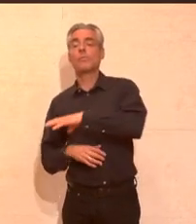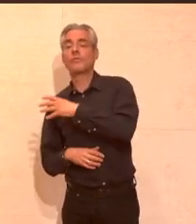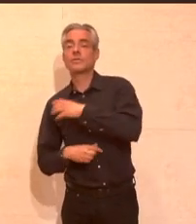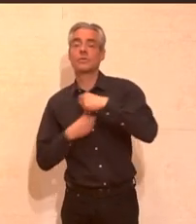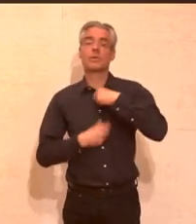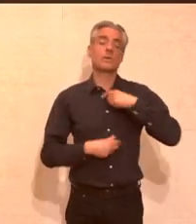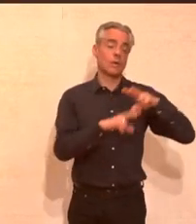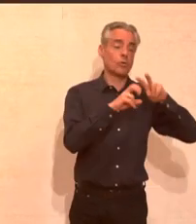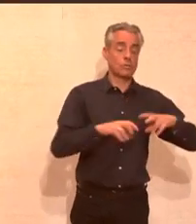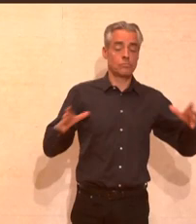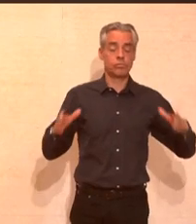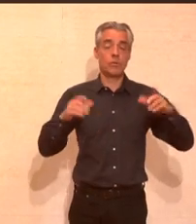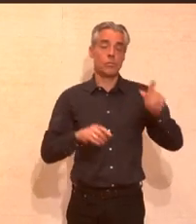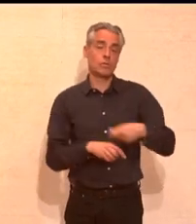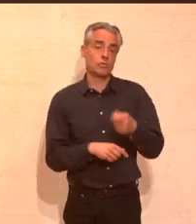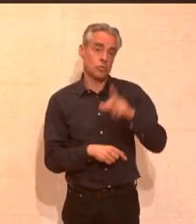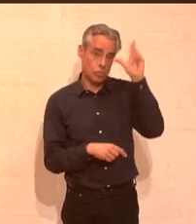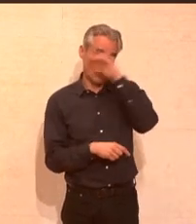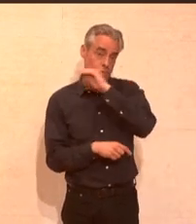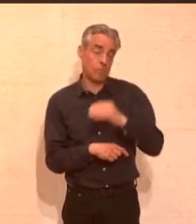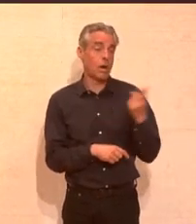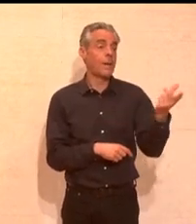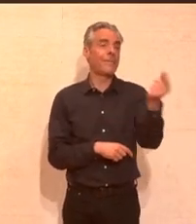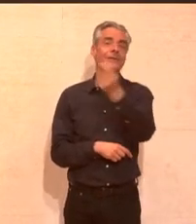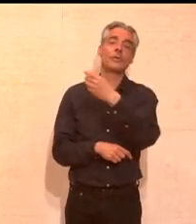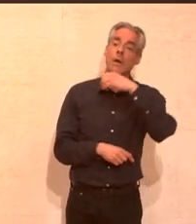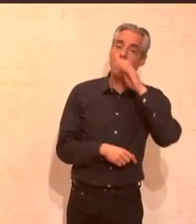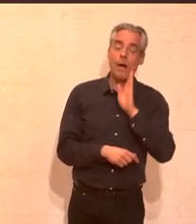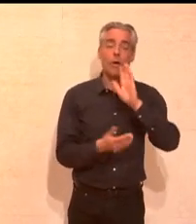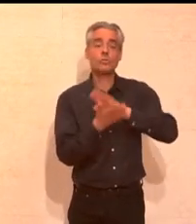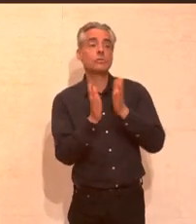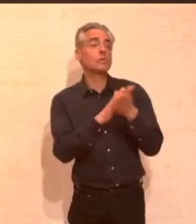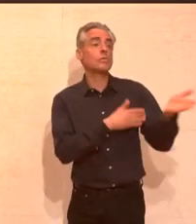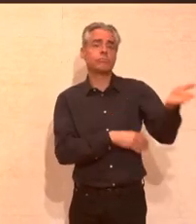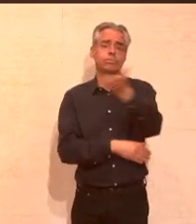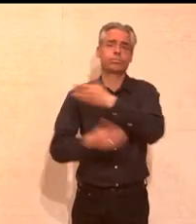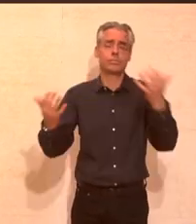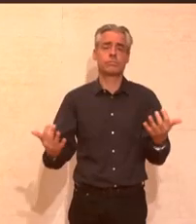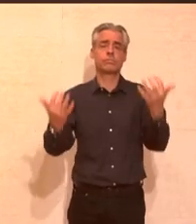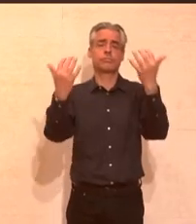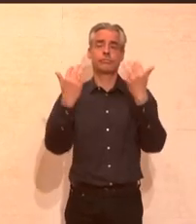sans oublier tous nos partenaires, sans oublier les parents, les associations.